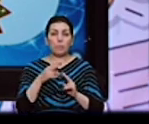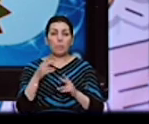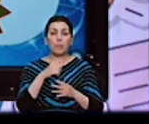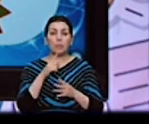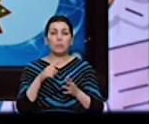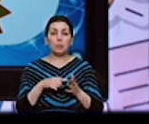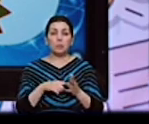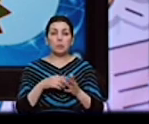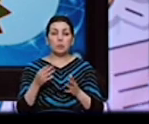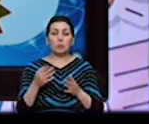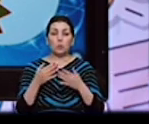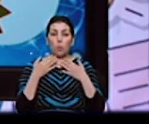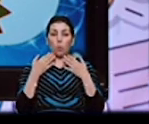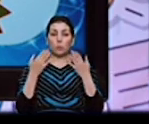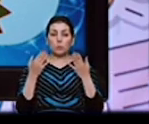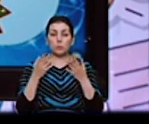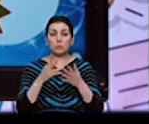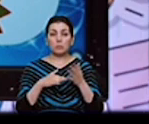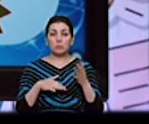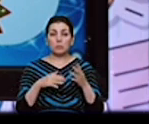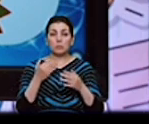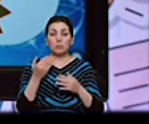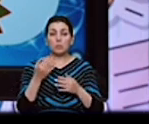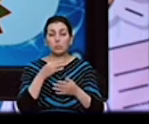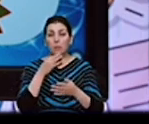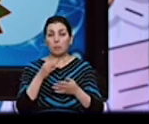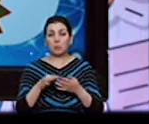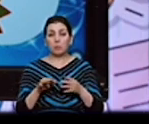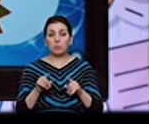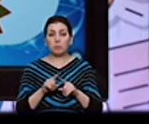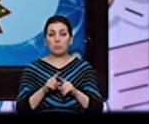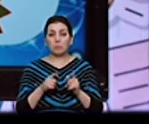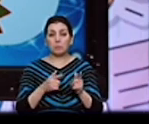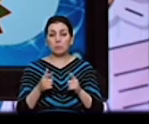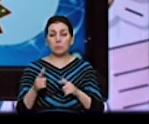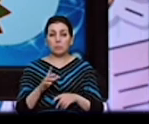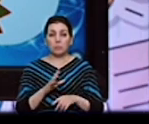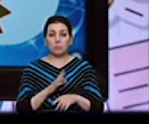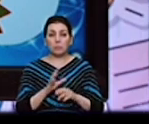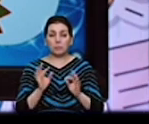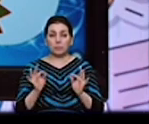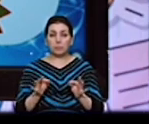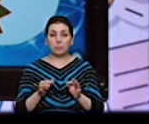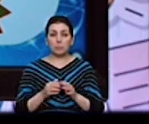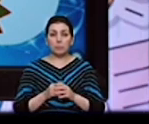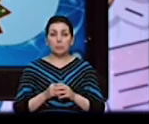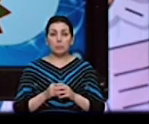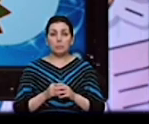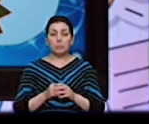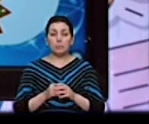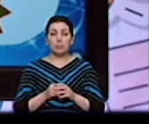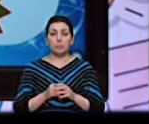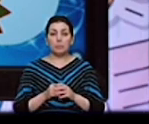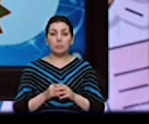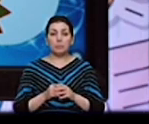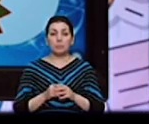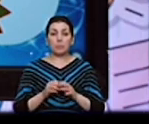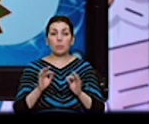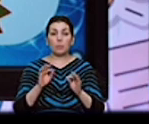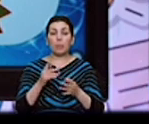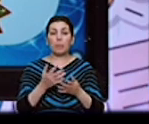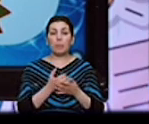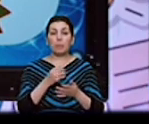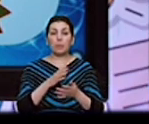ushbu savollarni o'qishim jarayonida sizning javobingiz ham tayyor bo'lgan, to'g'rimi? Ana endi